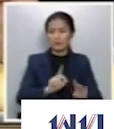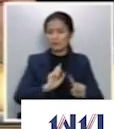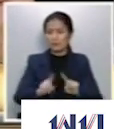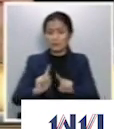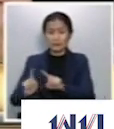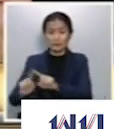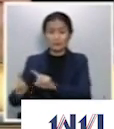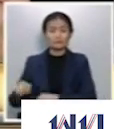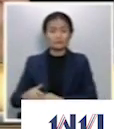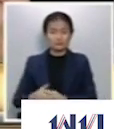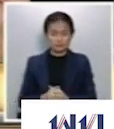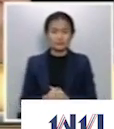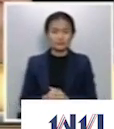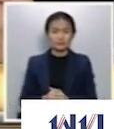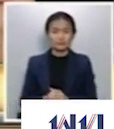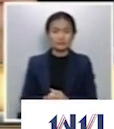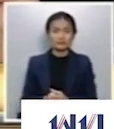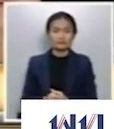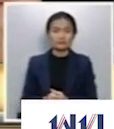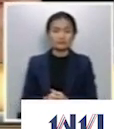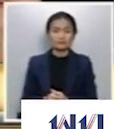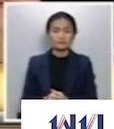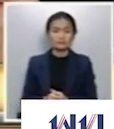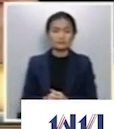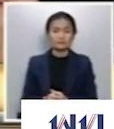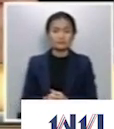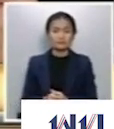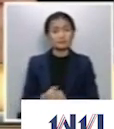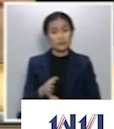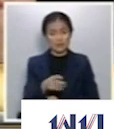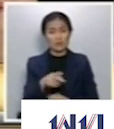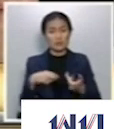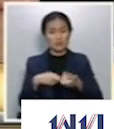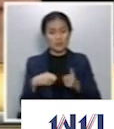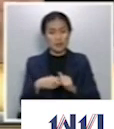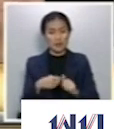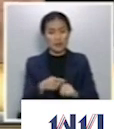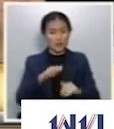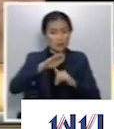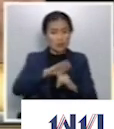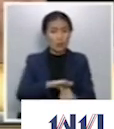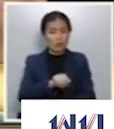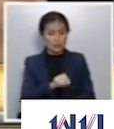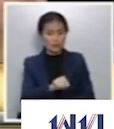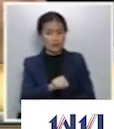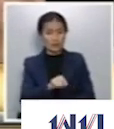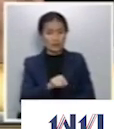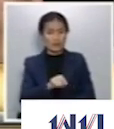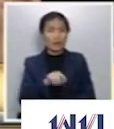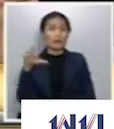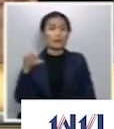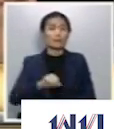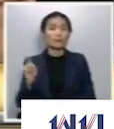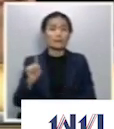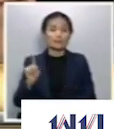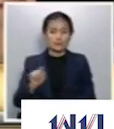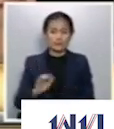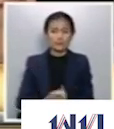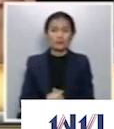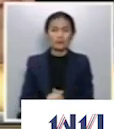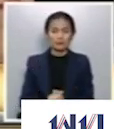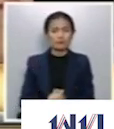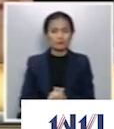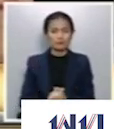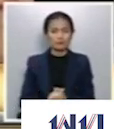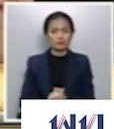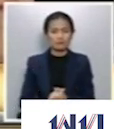นะคะแล้วสาเหตุที่มันเกิดความรุนแรงนี้มันก็จะมาจากหลายเหตุผลด้วยกัน